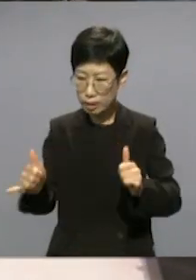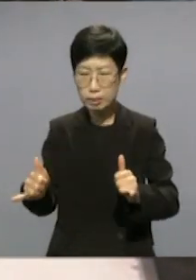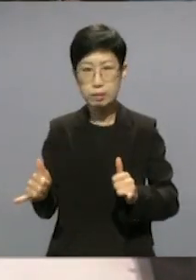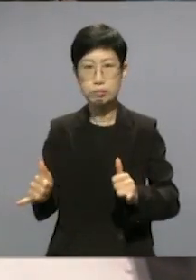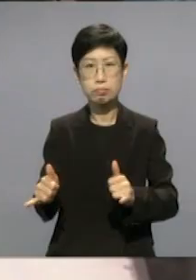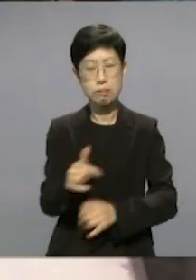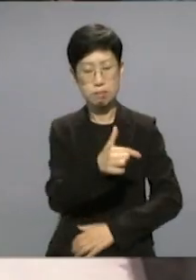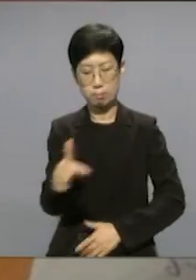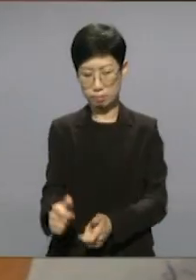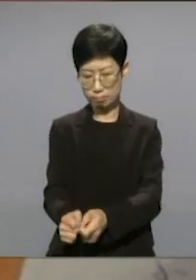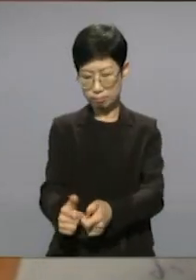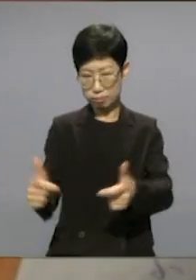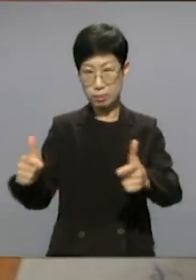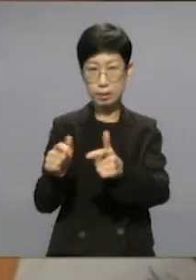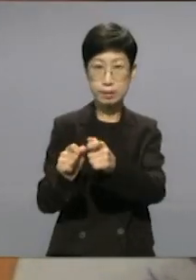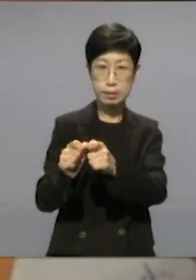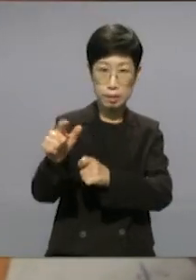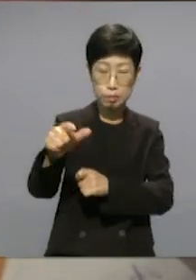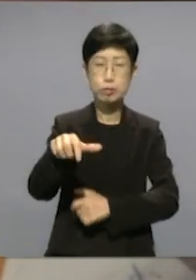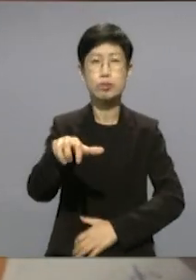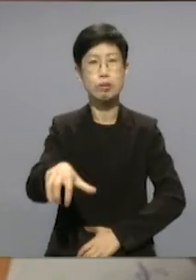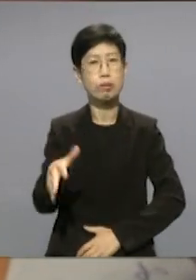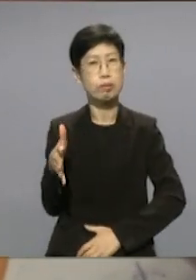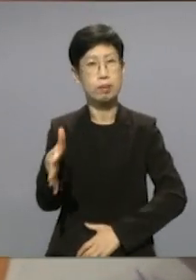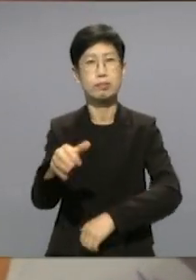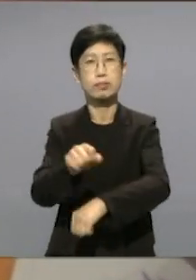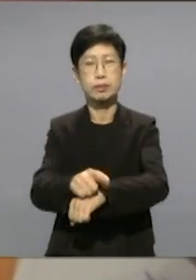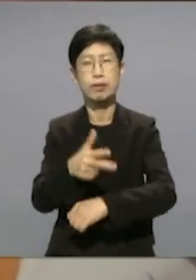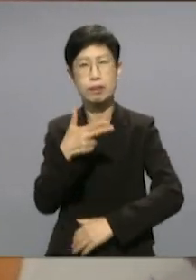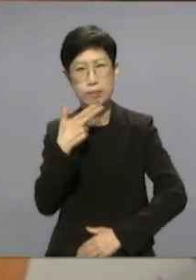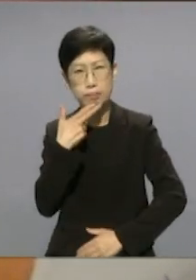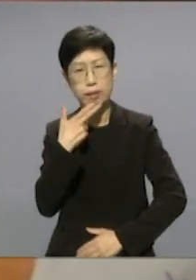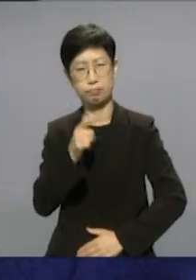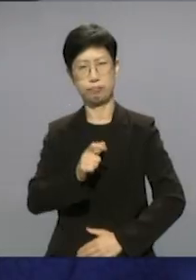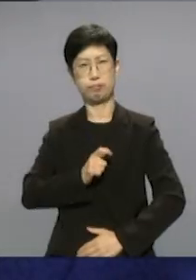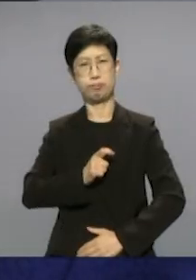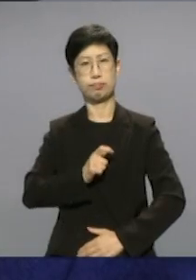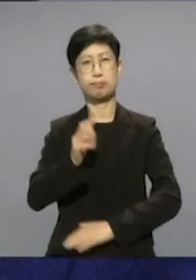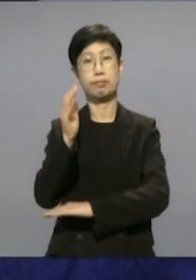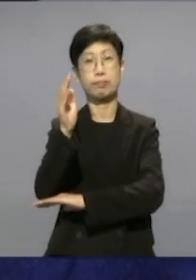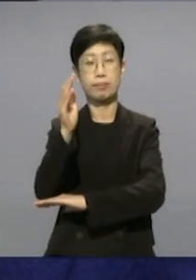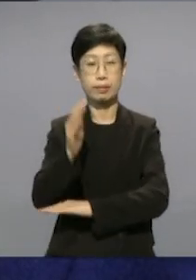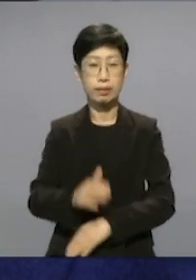우후죽순격으로 생긴 다수 역방의 전문성에 의문을 제기합니다 최근에는